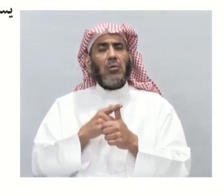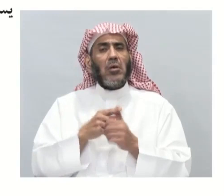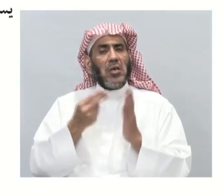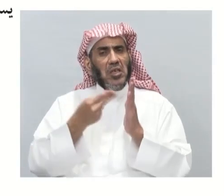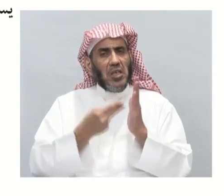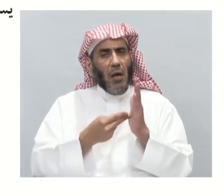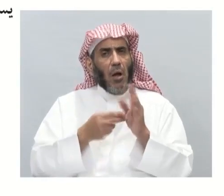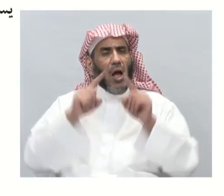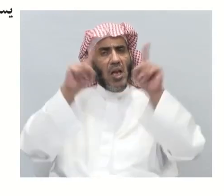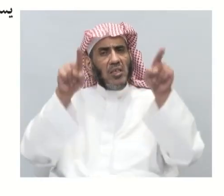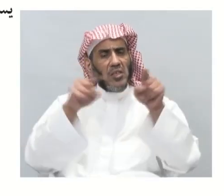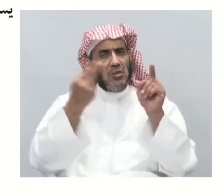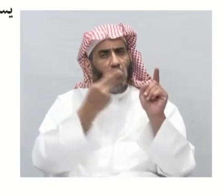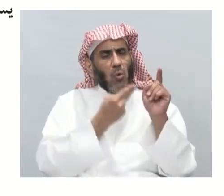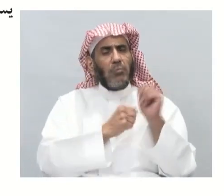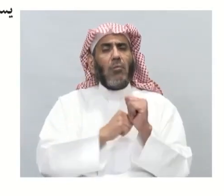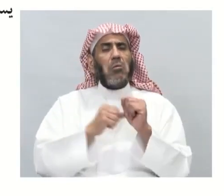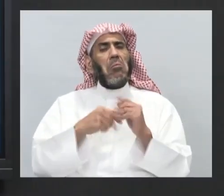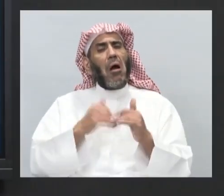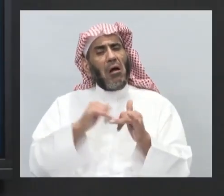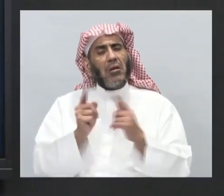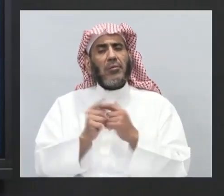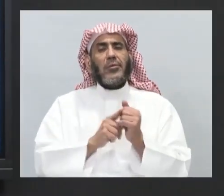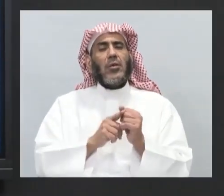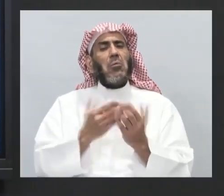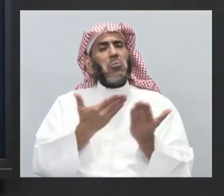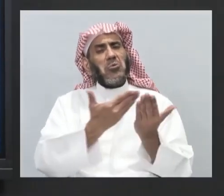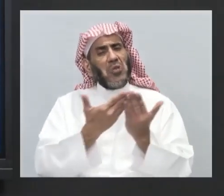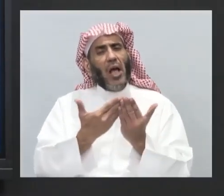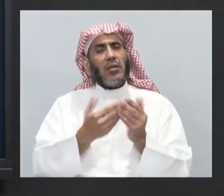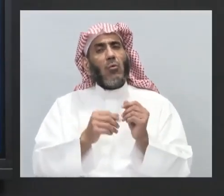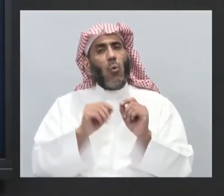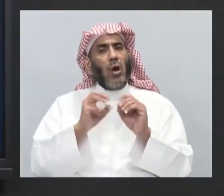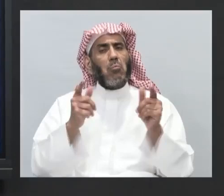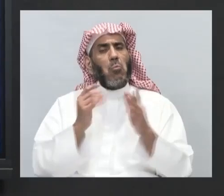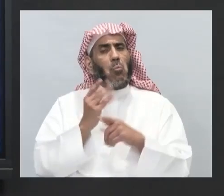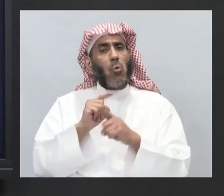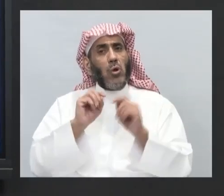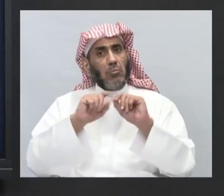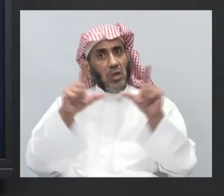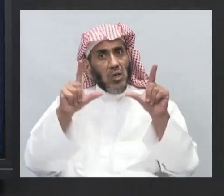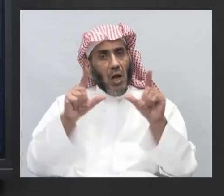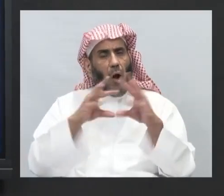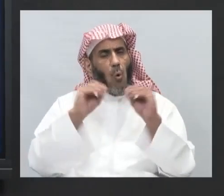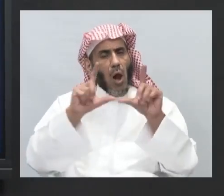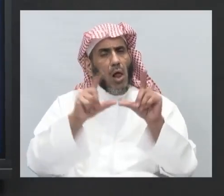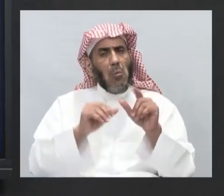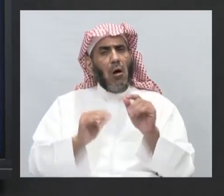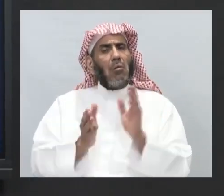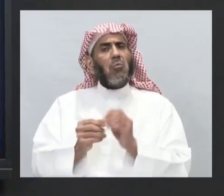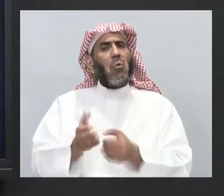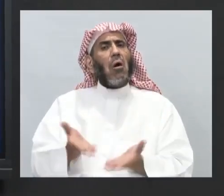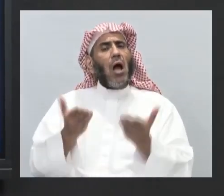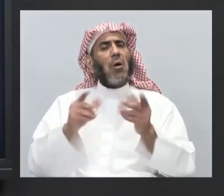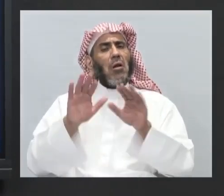الكتابه على السبوره وهذه طريقه مما تعين انه والله وهو يشرح ان كان قاعدا او قائما غير من